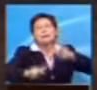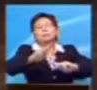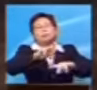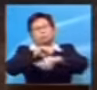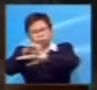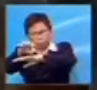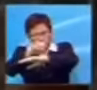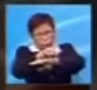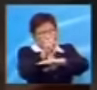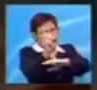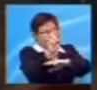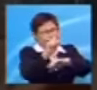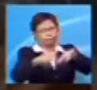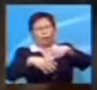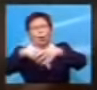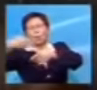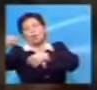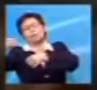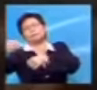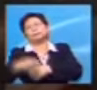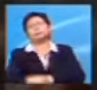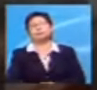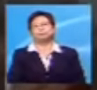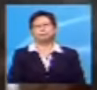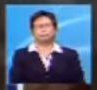dinasihat kurangkan aktiviti